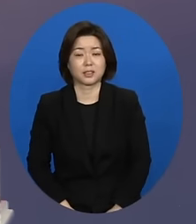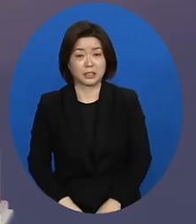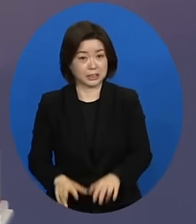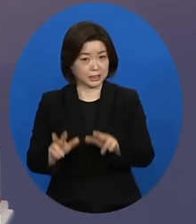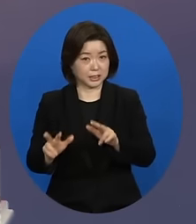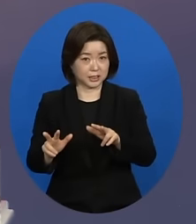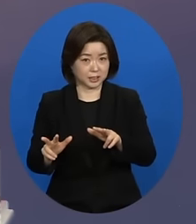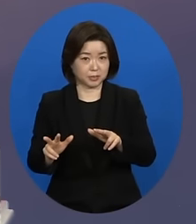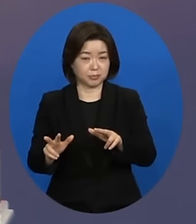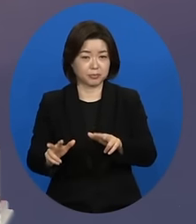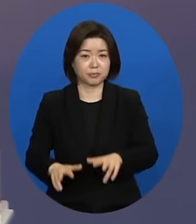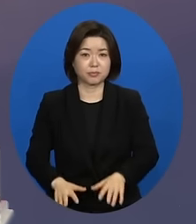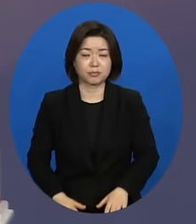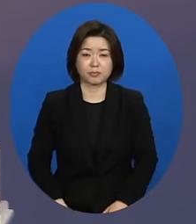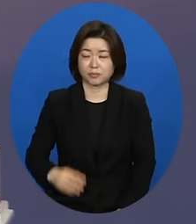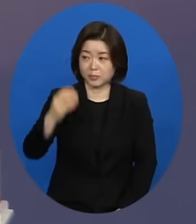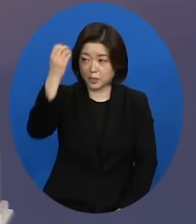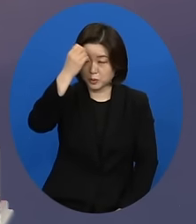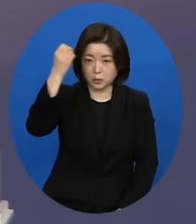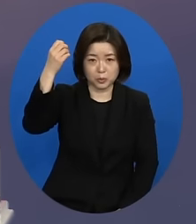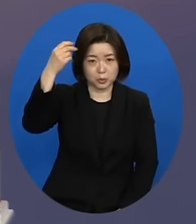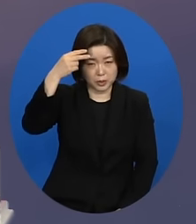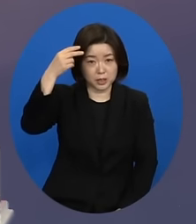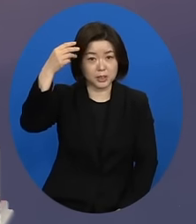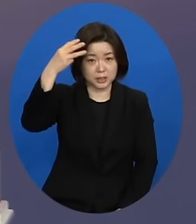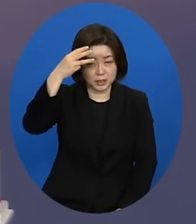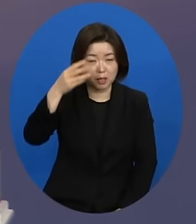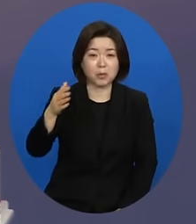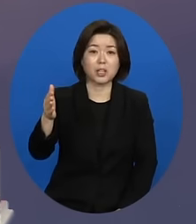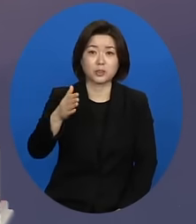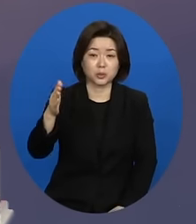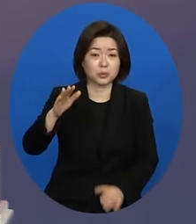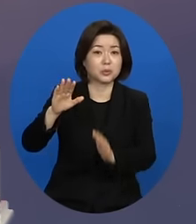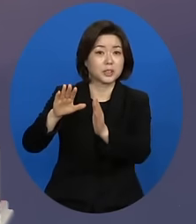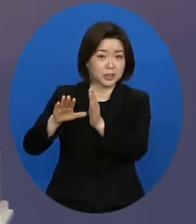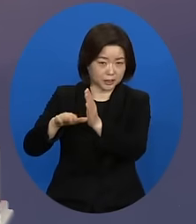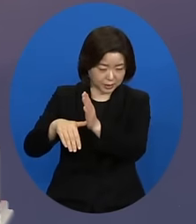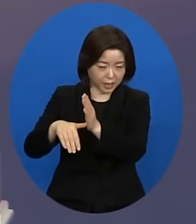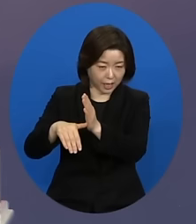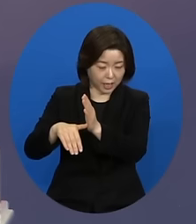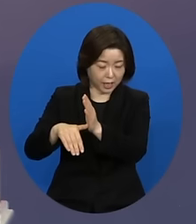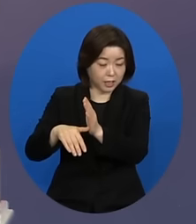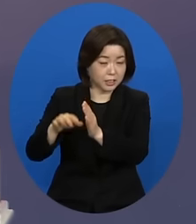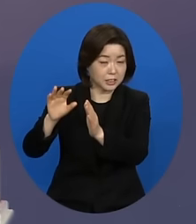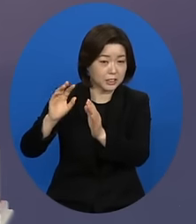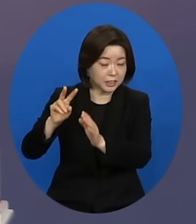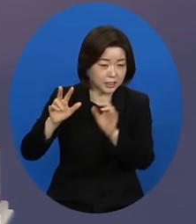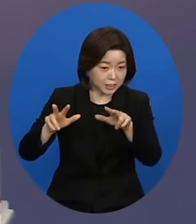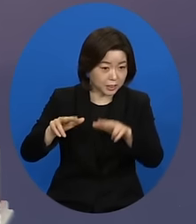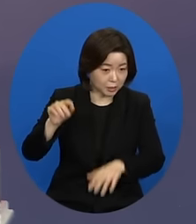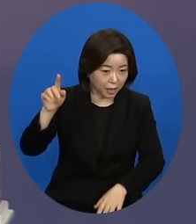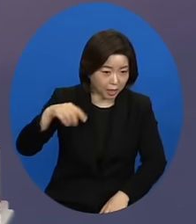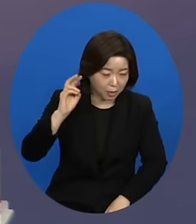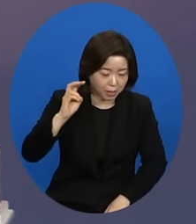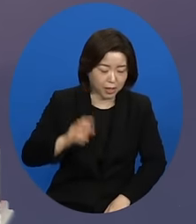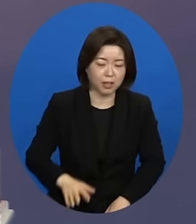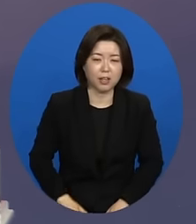지금 고등학교 2학년, 3학년쯤 됐을 텐데 그 아이들 중에